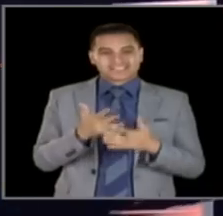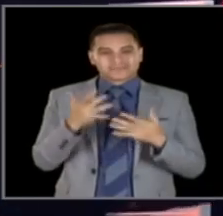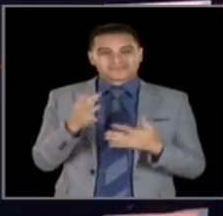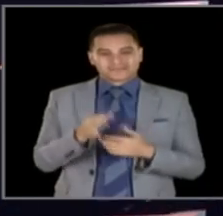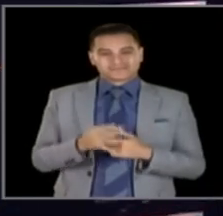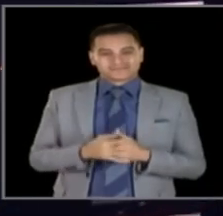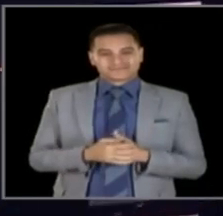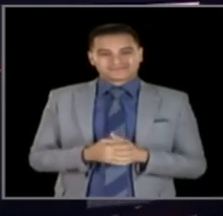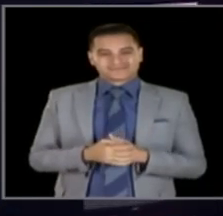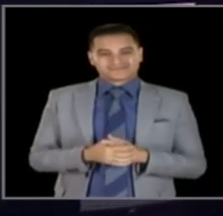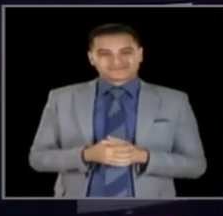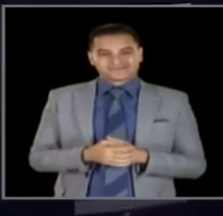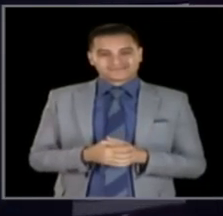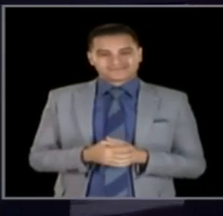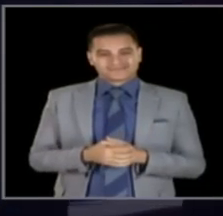دي؟ مامتك؟